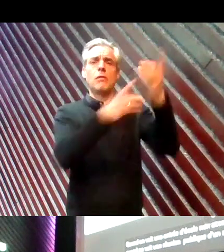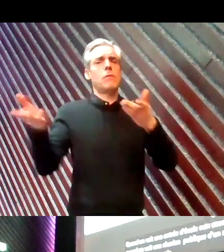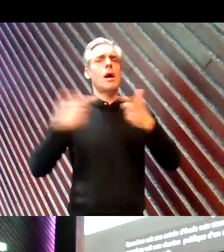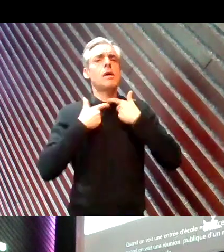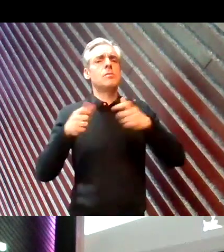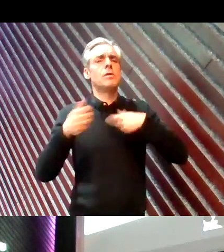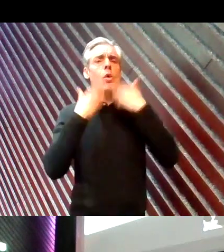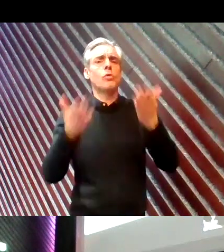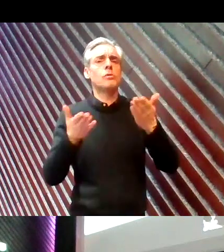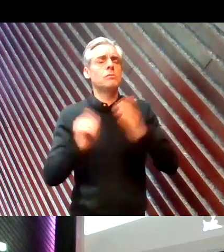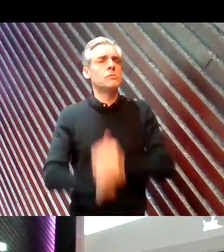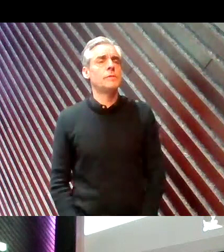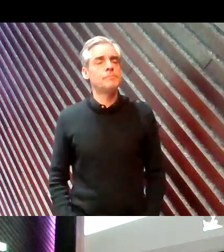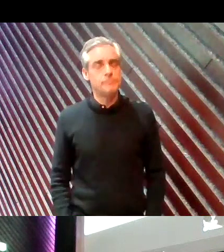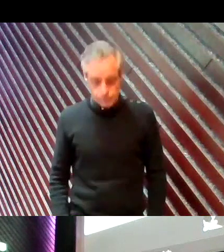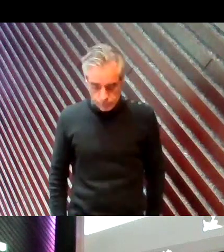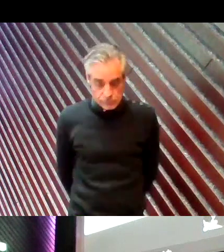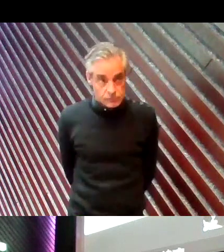accessibilité tout de suite, sans attendre.